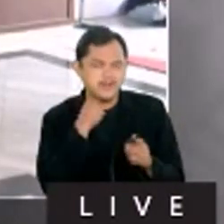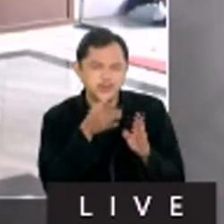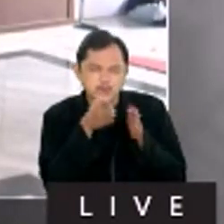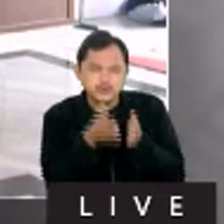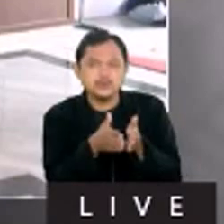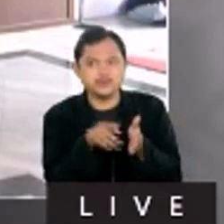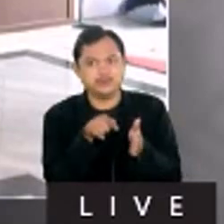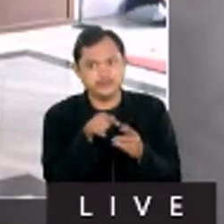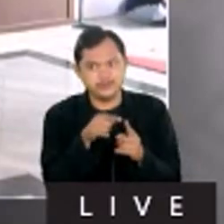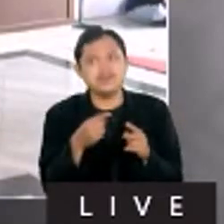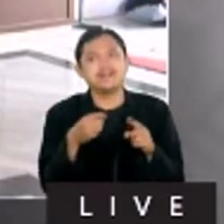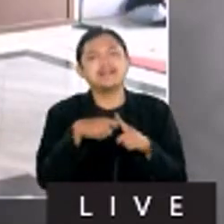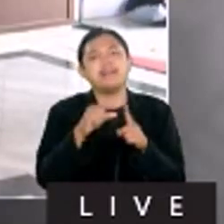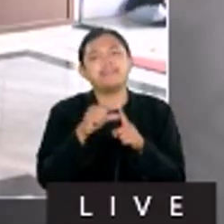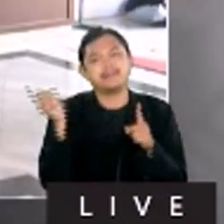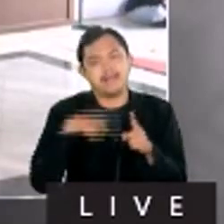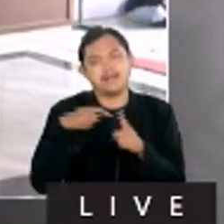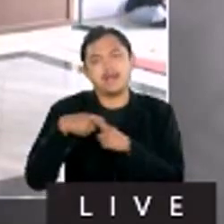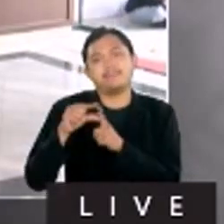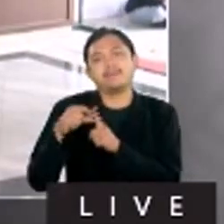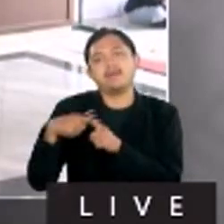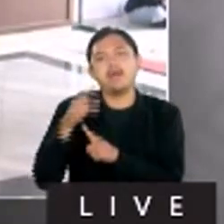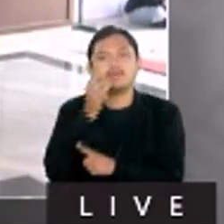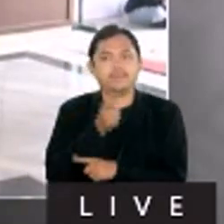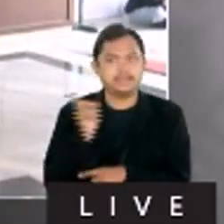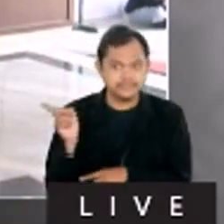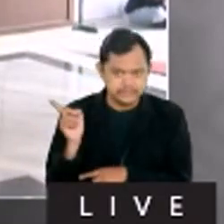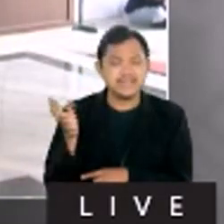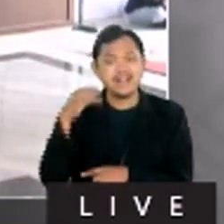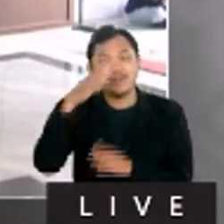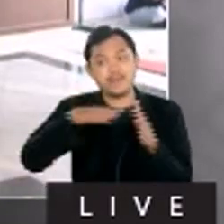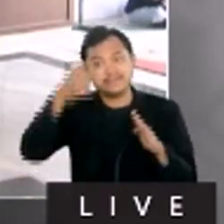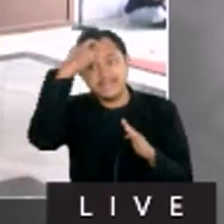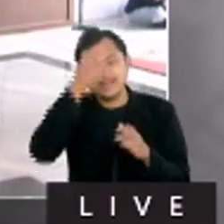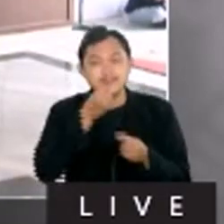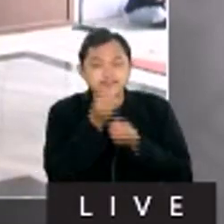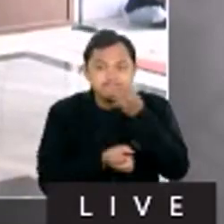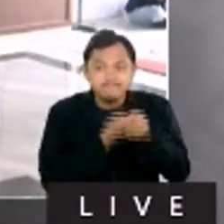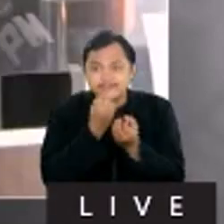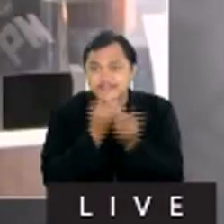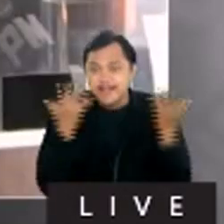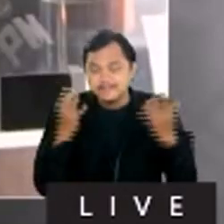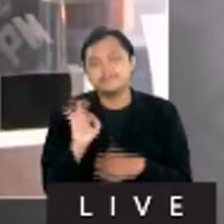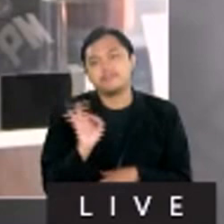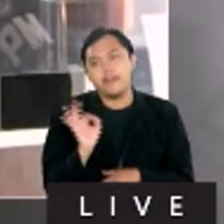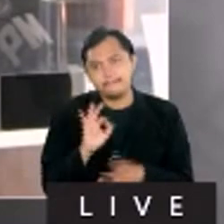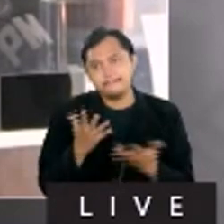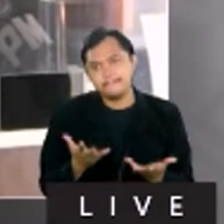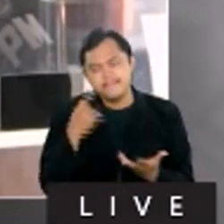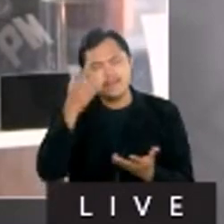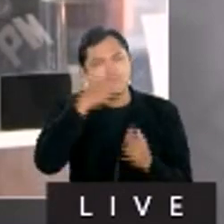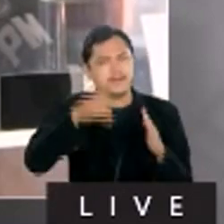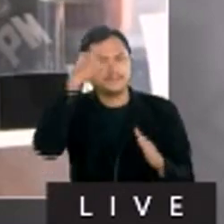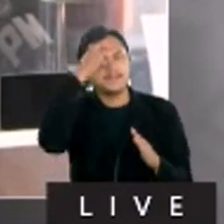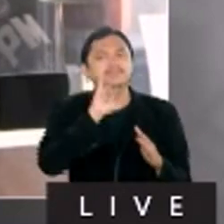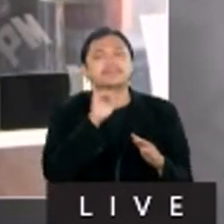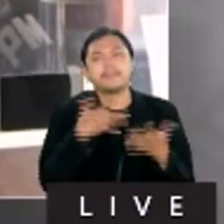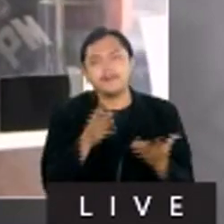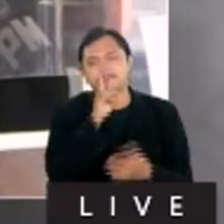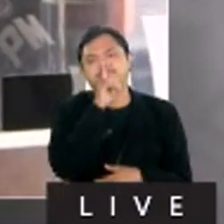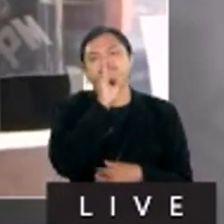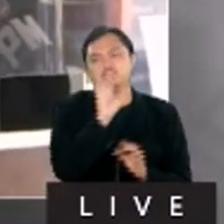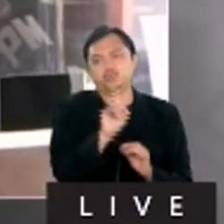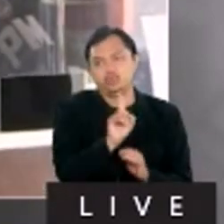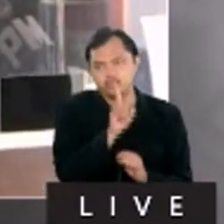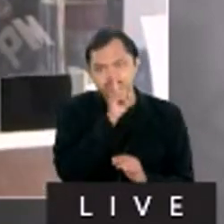KPK. Namun hingga saat ini pihak RSPAD tidak dapat membeberkan sebenarnya penyakit apa yang diderita oleh Lukas NMB, karena memang